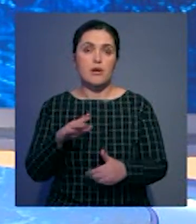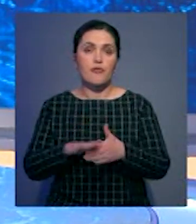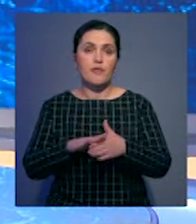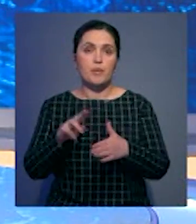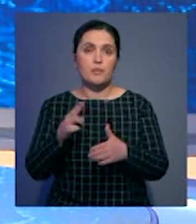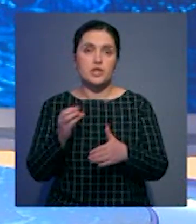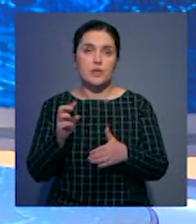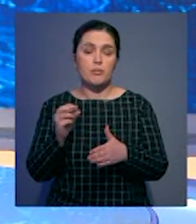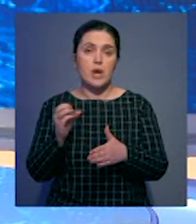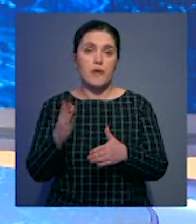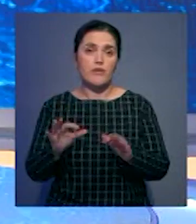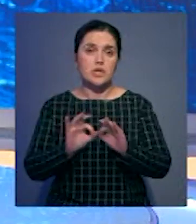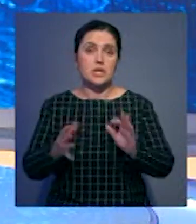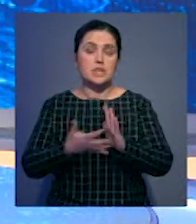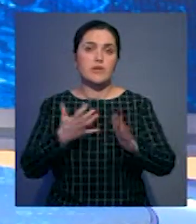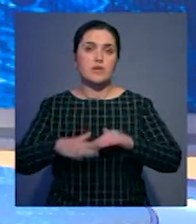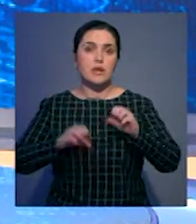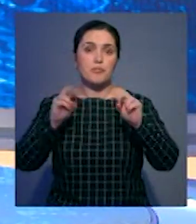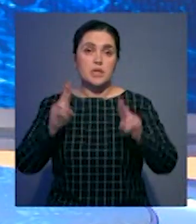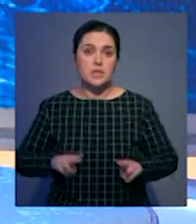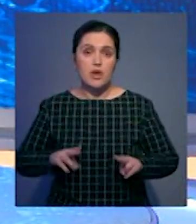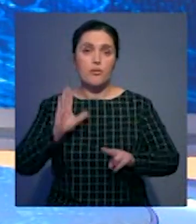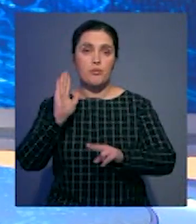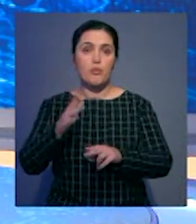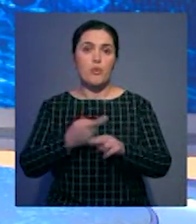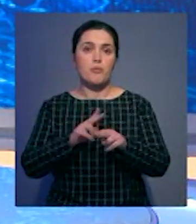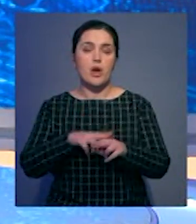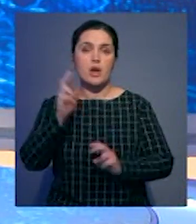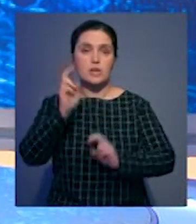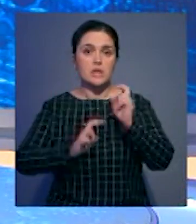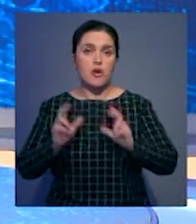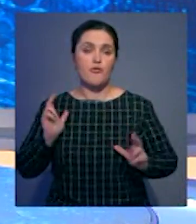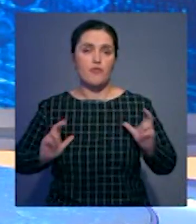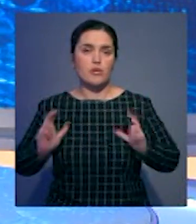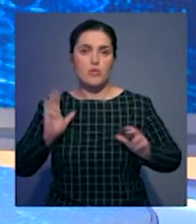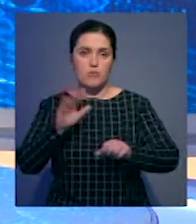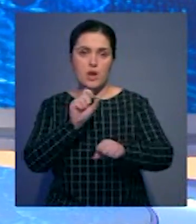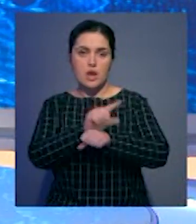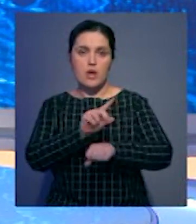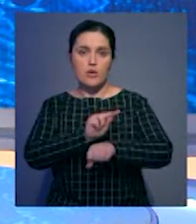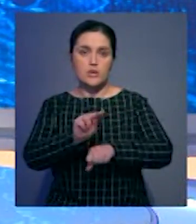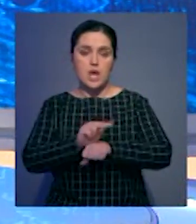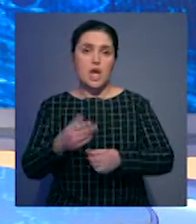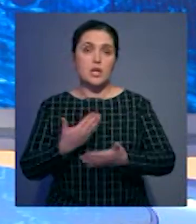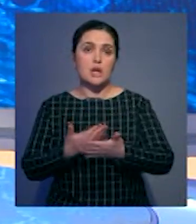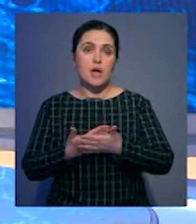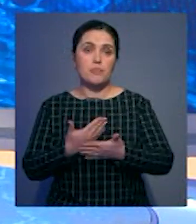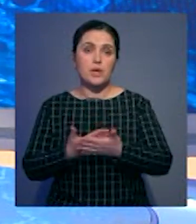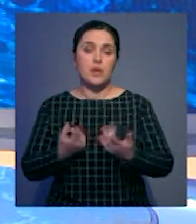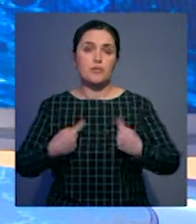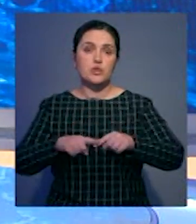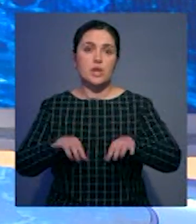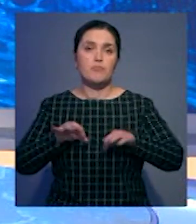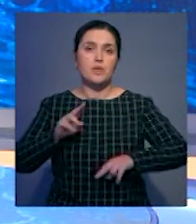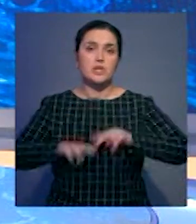Мейрам Пшембаев. По его словам, дефицит кадров намерены устранить за счет взаимодействия предприятий с вузами и колледжами.